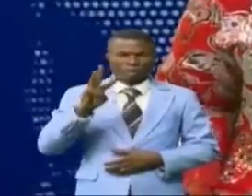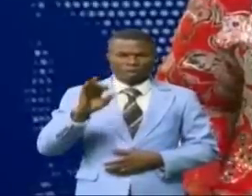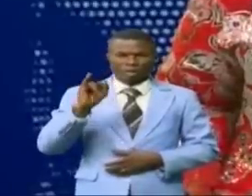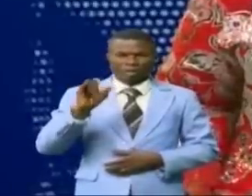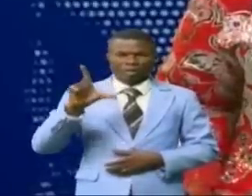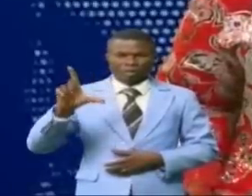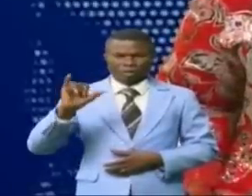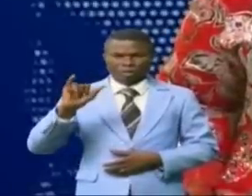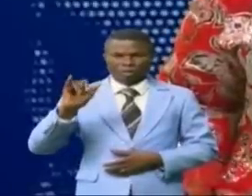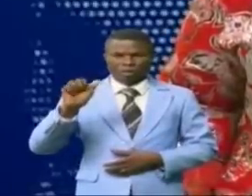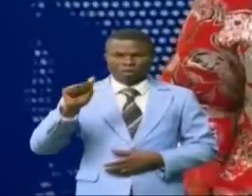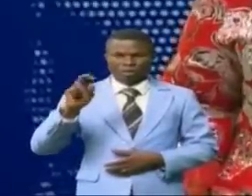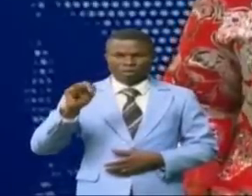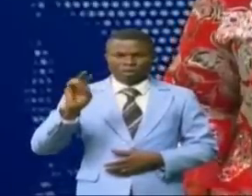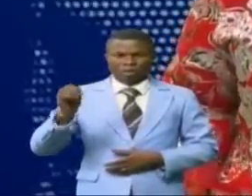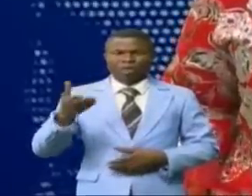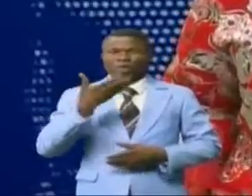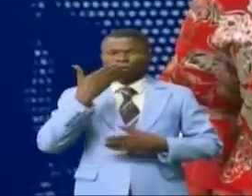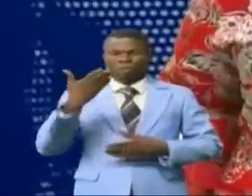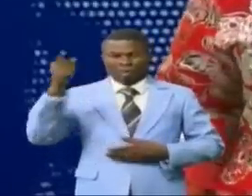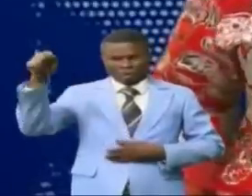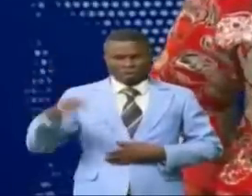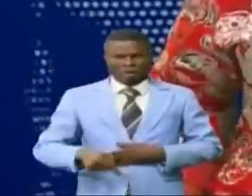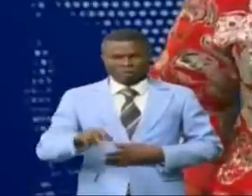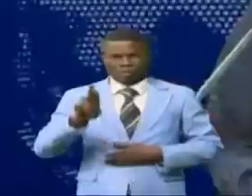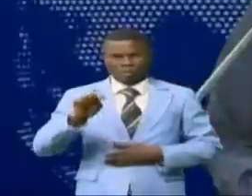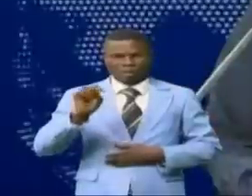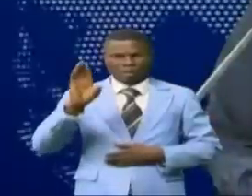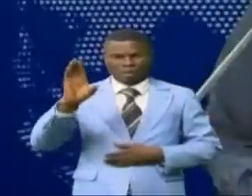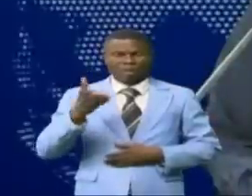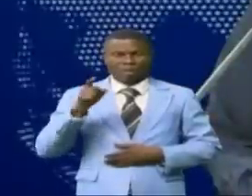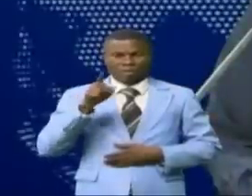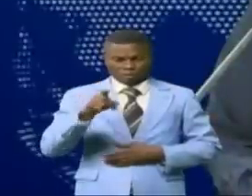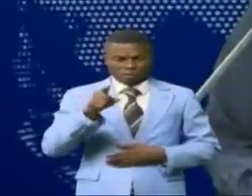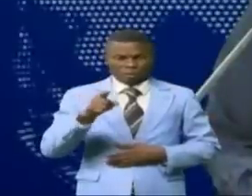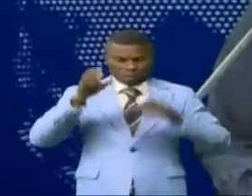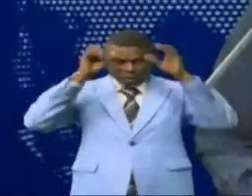d'avoir répondu à l'invitation de la RTNT. Je rappelle là que vous êtes